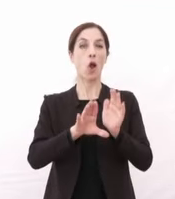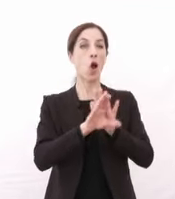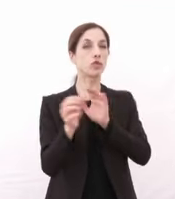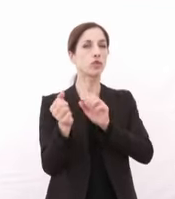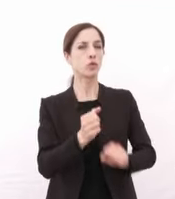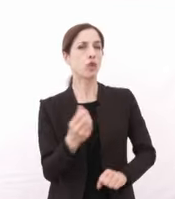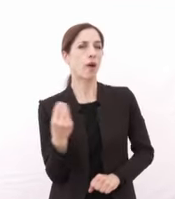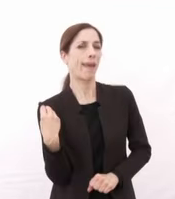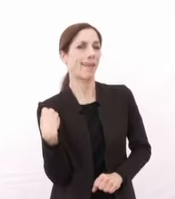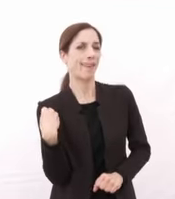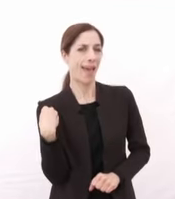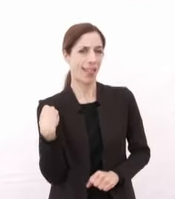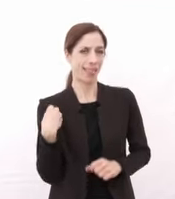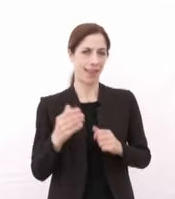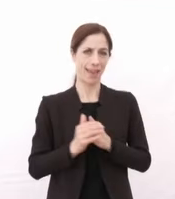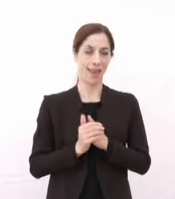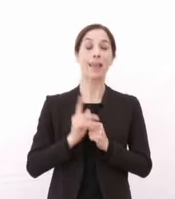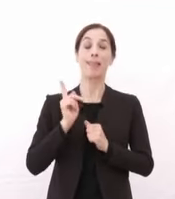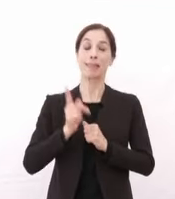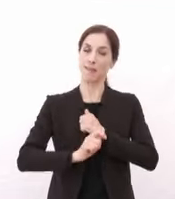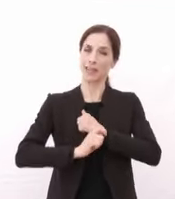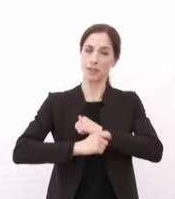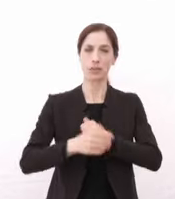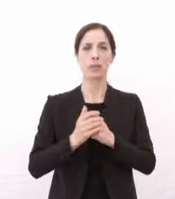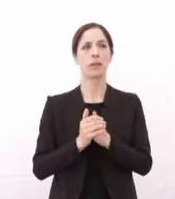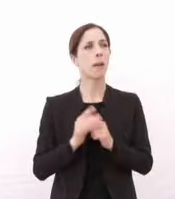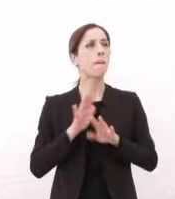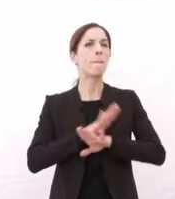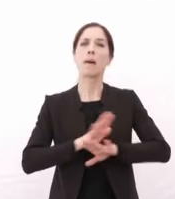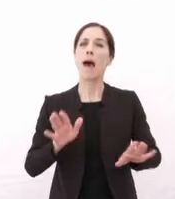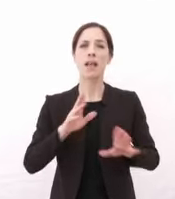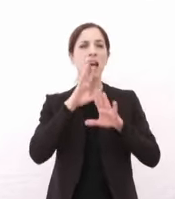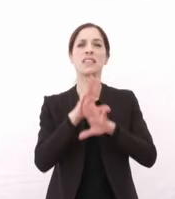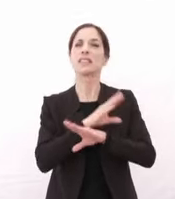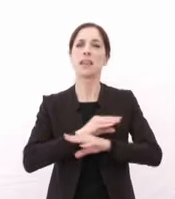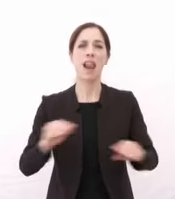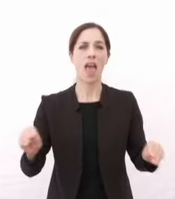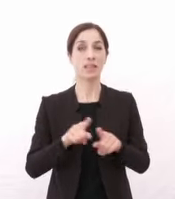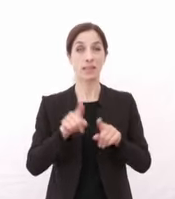ai silenzi che diventano sempre più omertà, basta